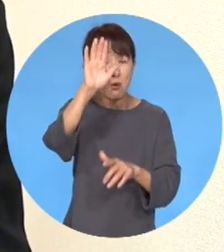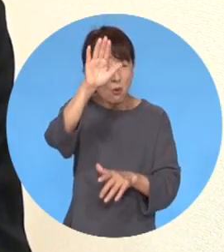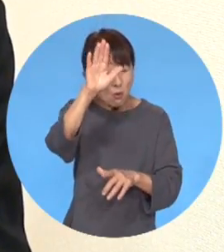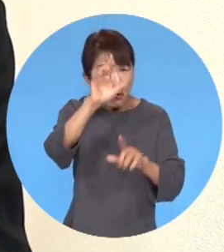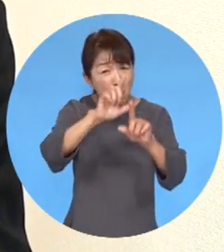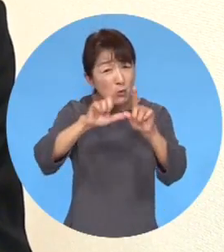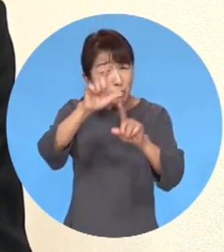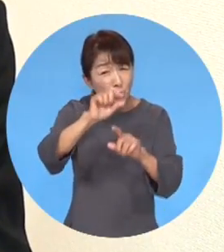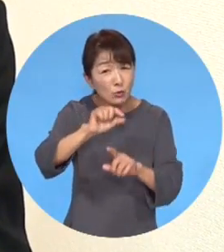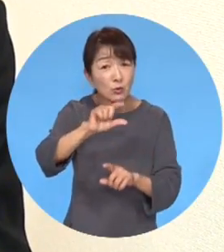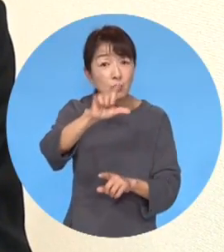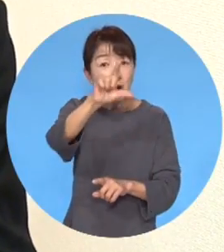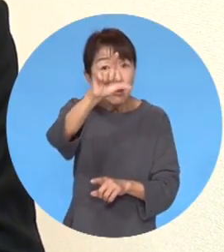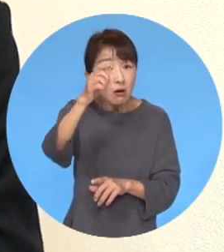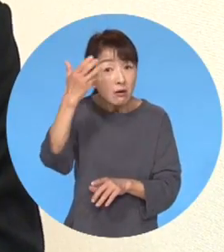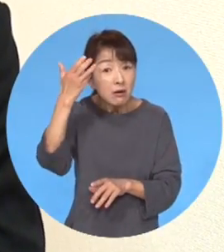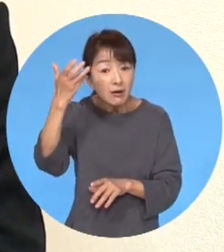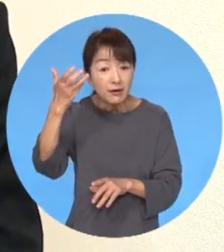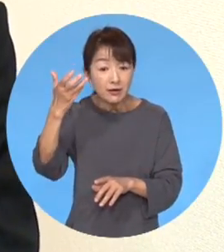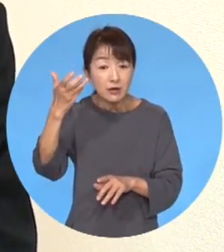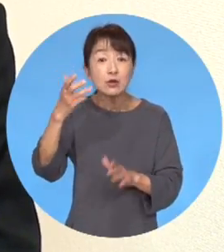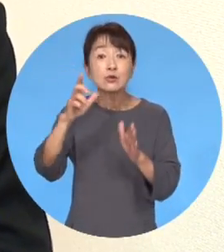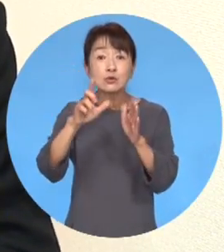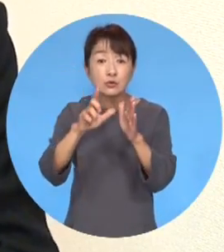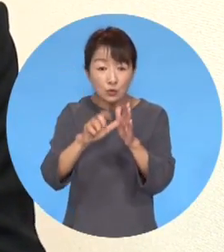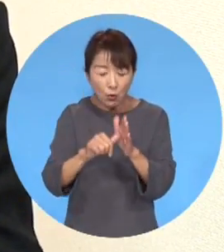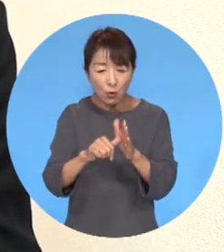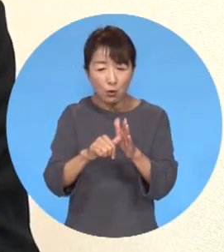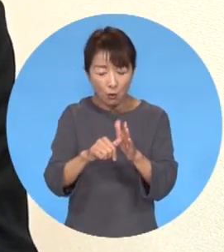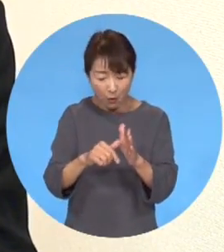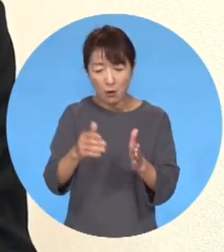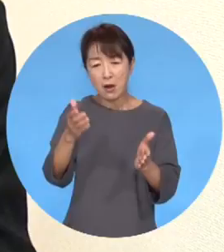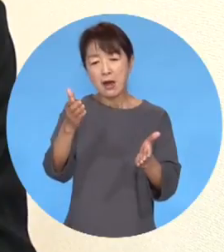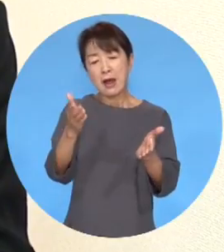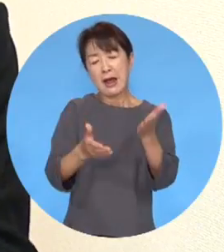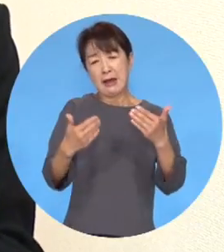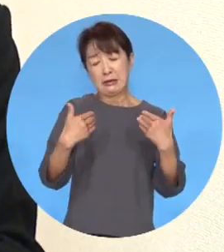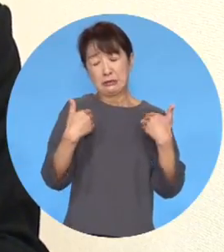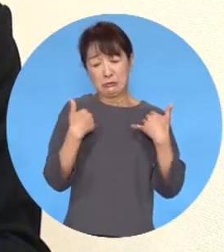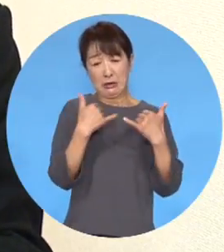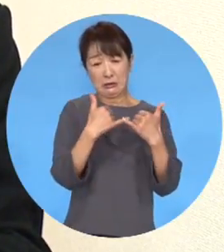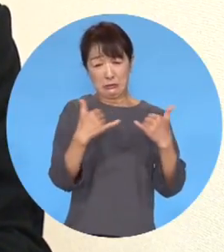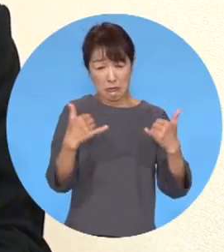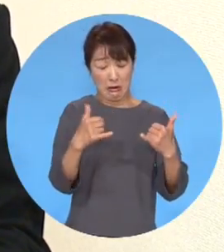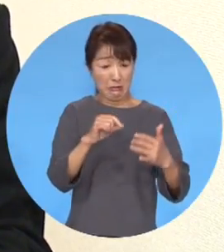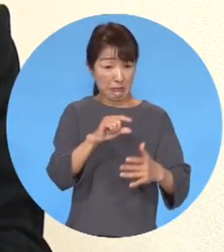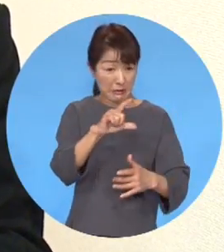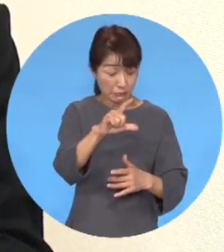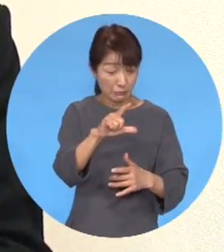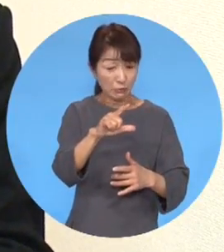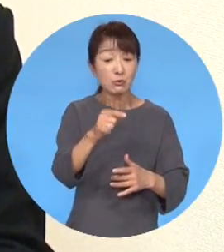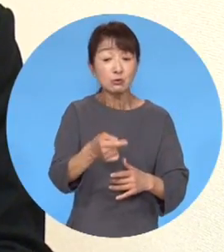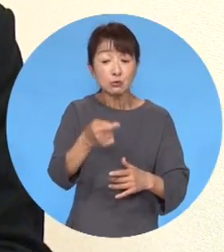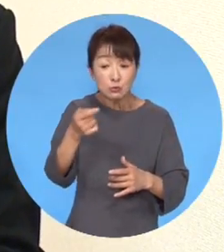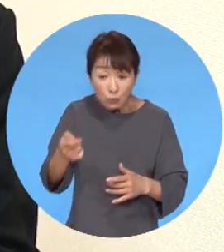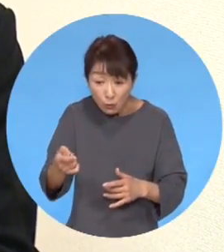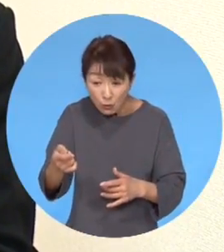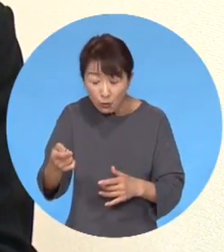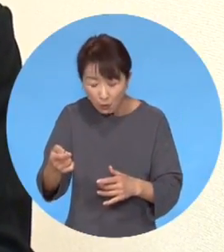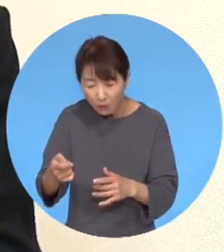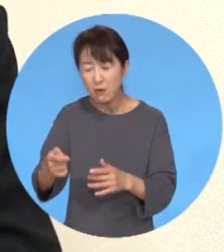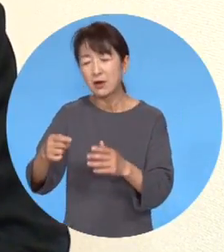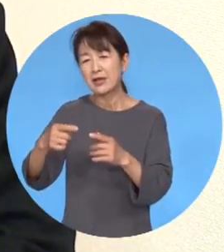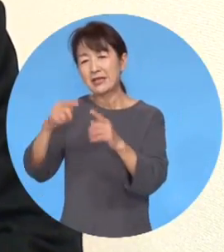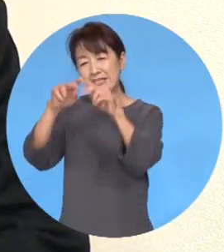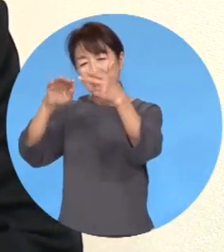齢者の方が増えてきて、やっぱり要介護の方も増えてくると、そうすると、まあ、特養に入居する方とかが増えてくると、そ